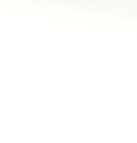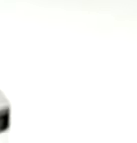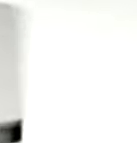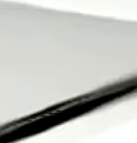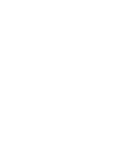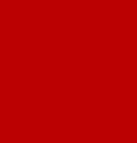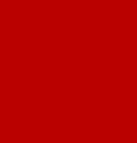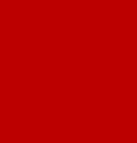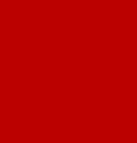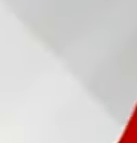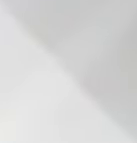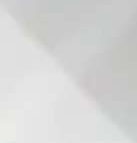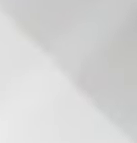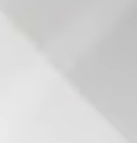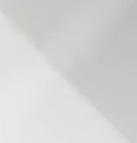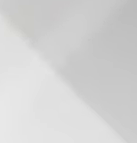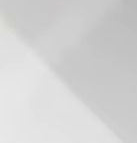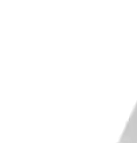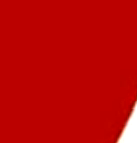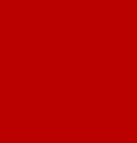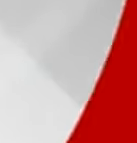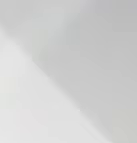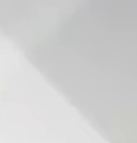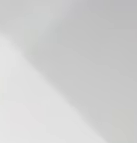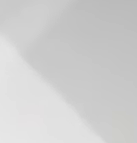news@kbc.co.ke or call